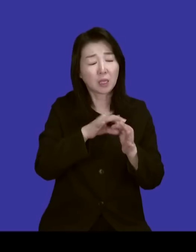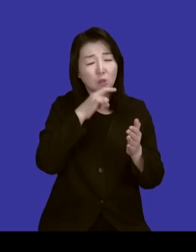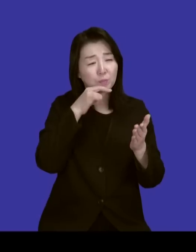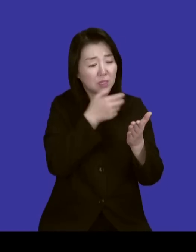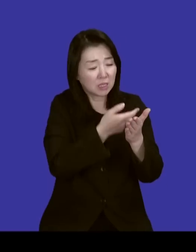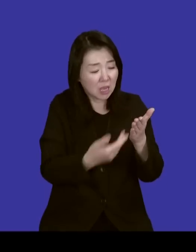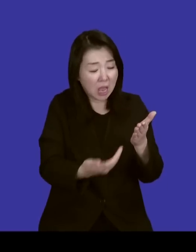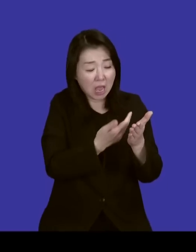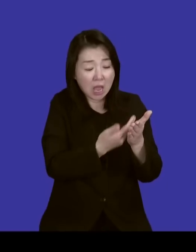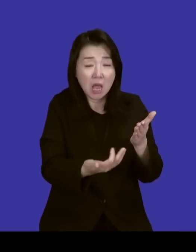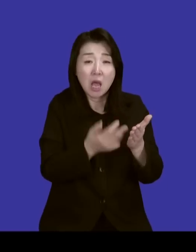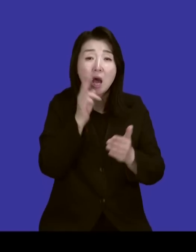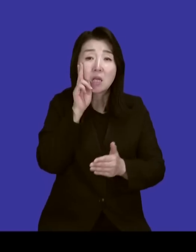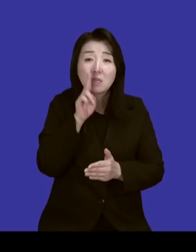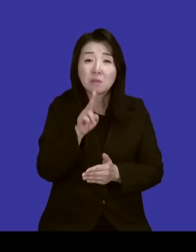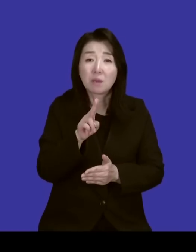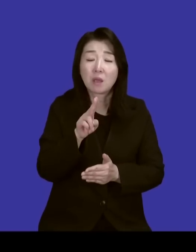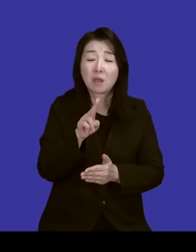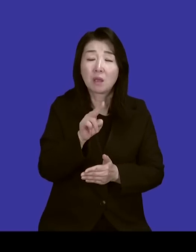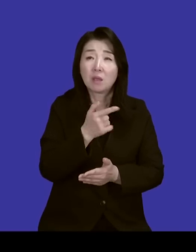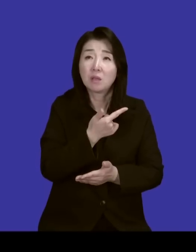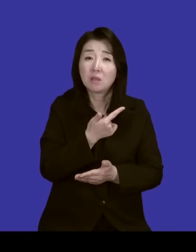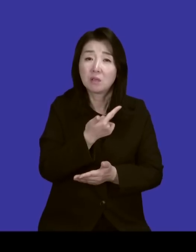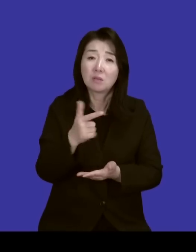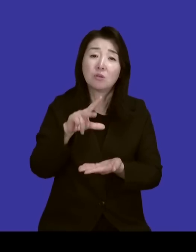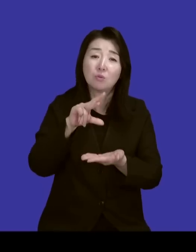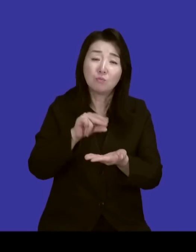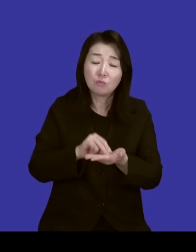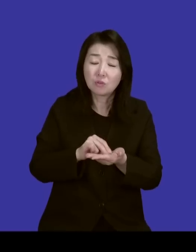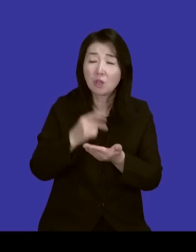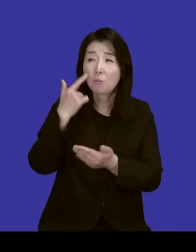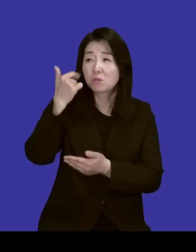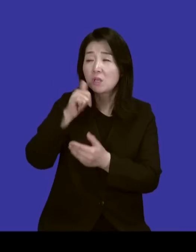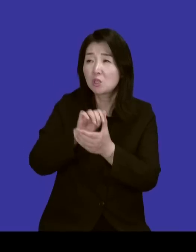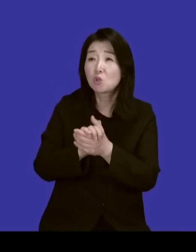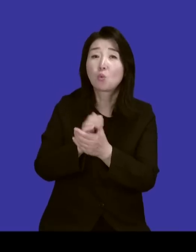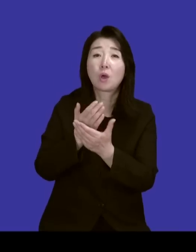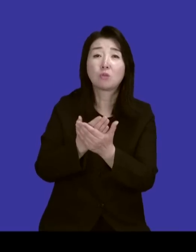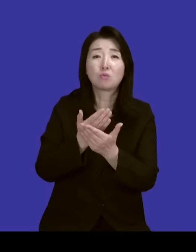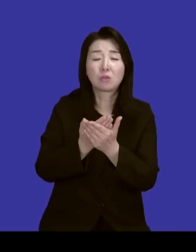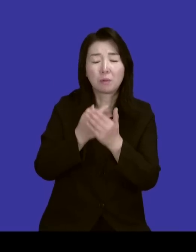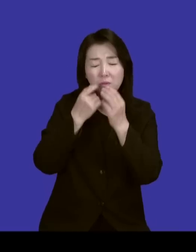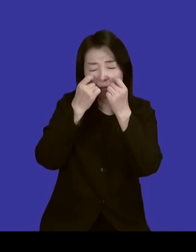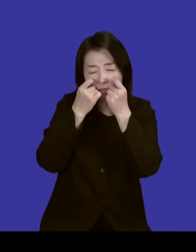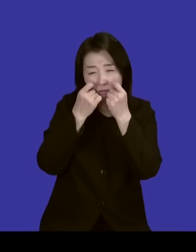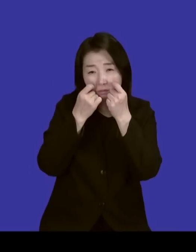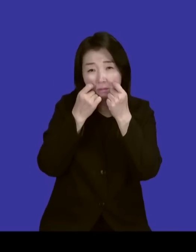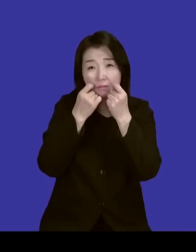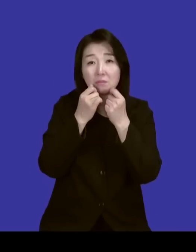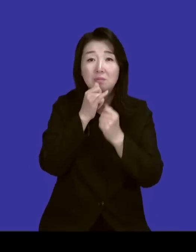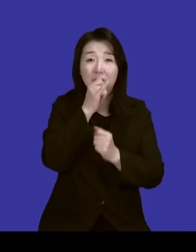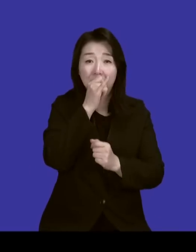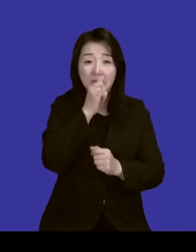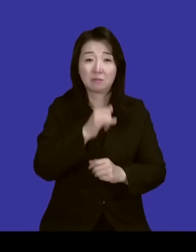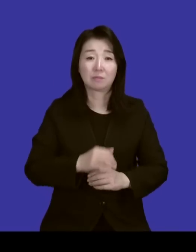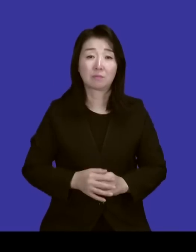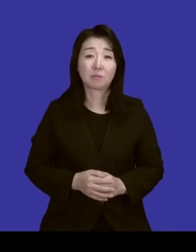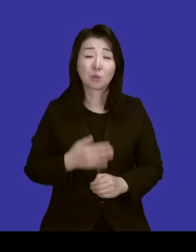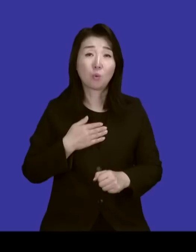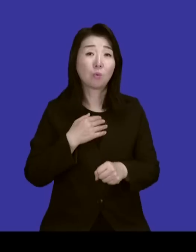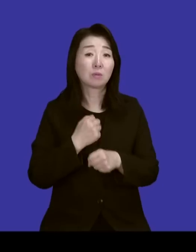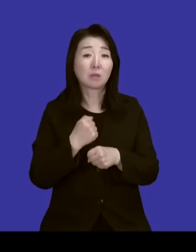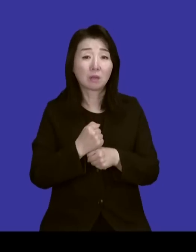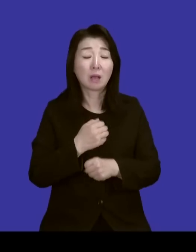심한데 큰일 났습니다. 목사님 기도해 주세요. 예. 그래서 울먹거리시더라고. 예, 그게